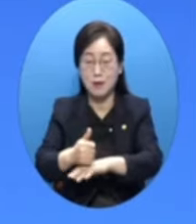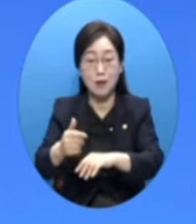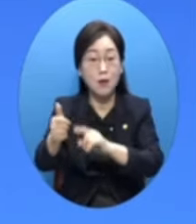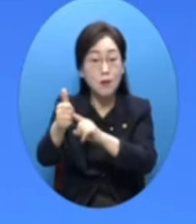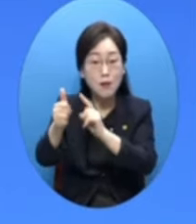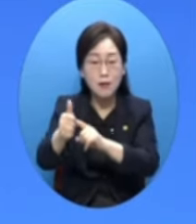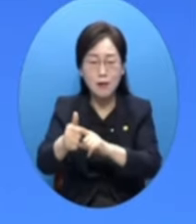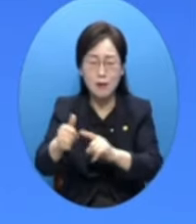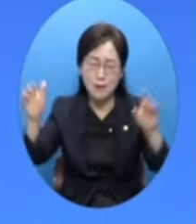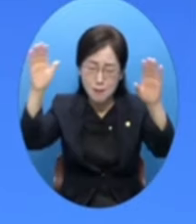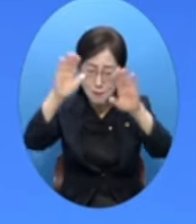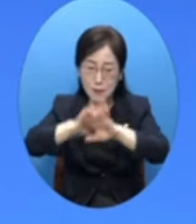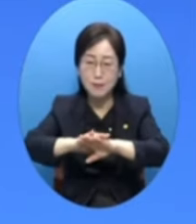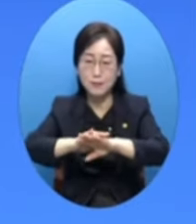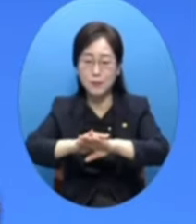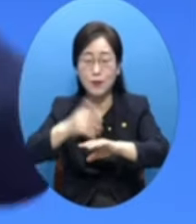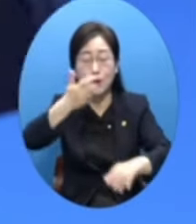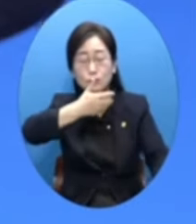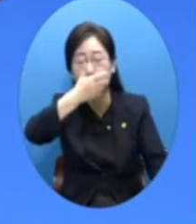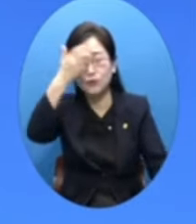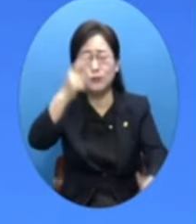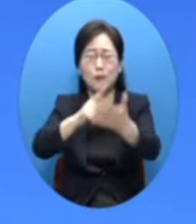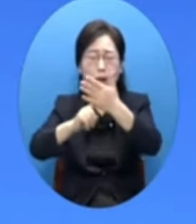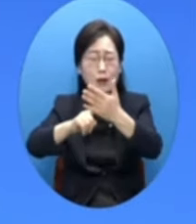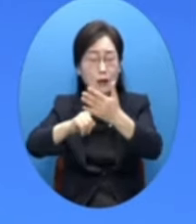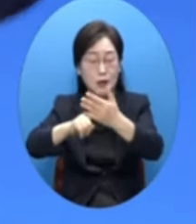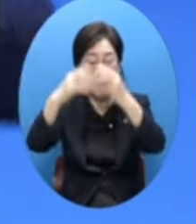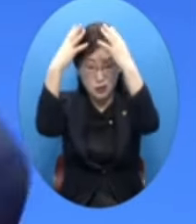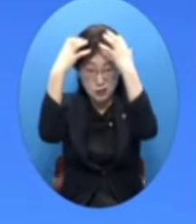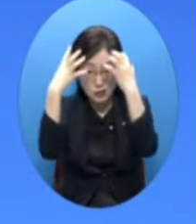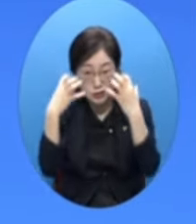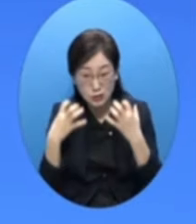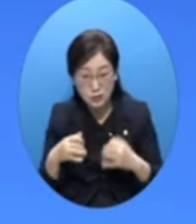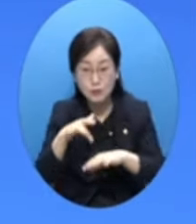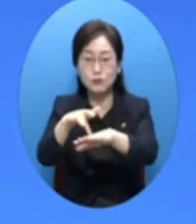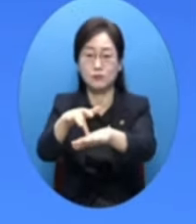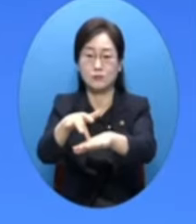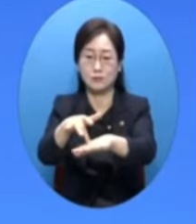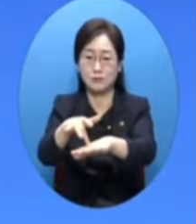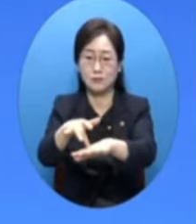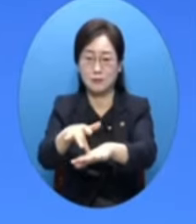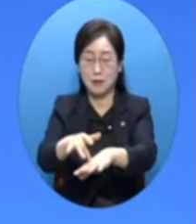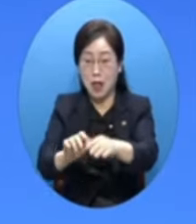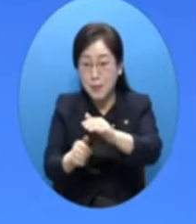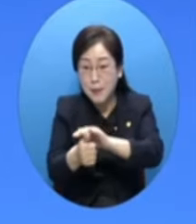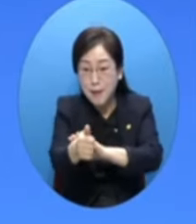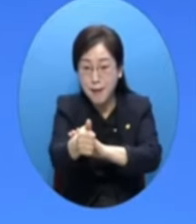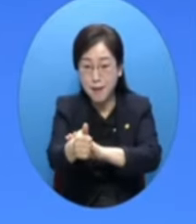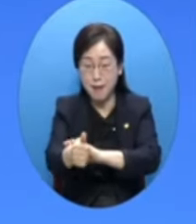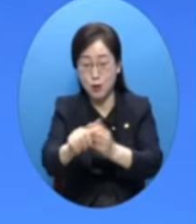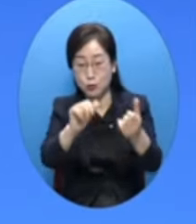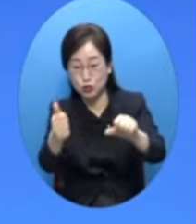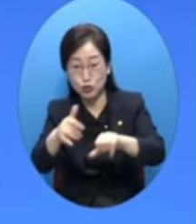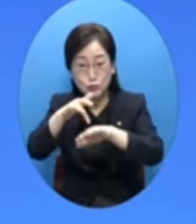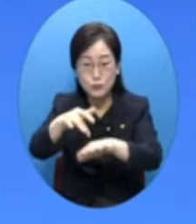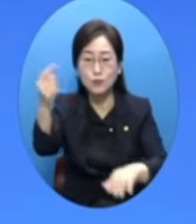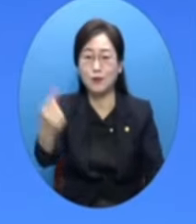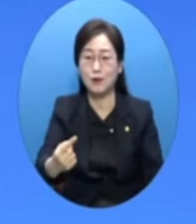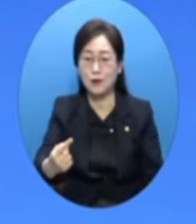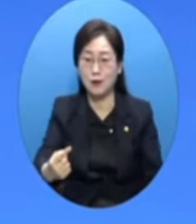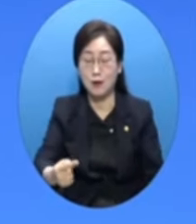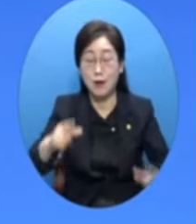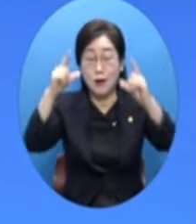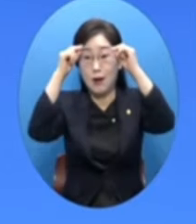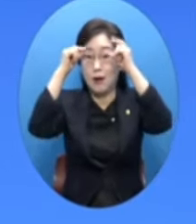아버님이 꿈꾸면 머리 풀어헤진 귀신이 나타나고 뱀 저승사들이 나타나서